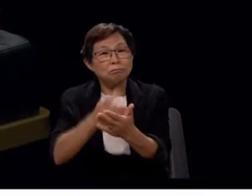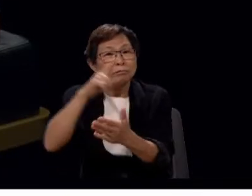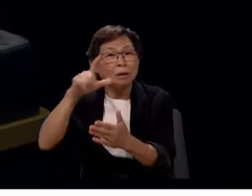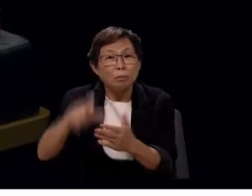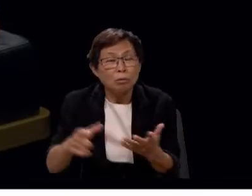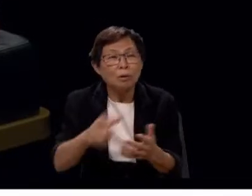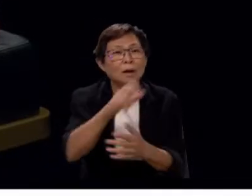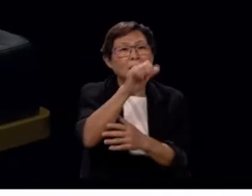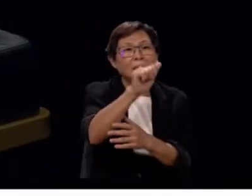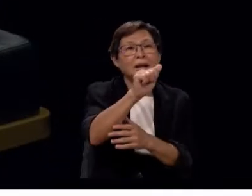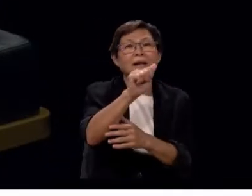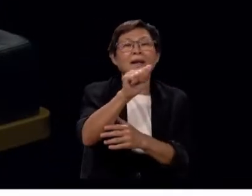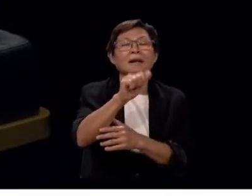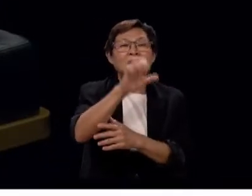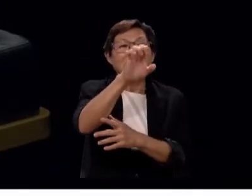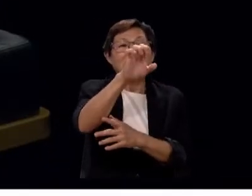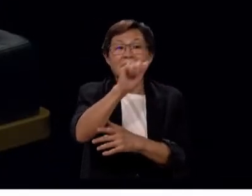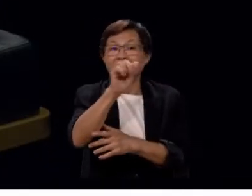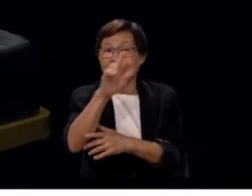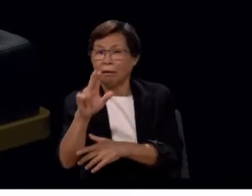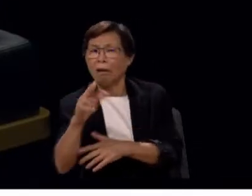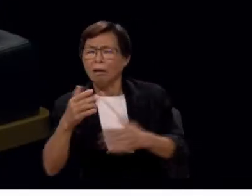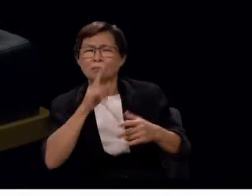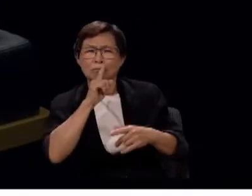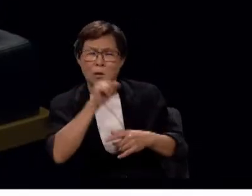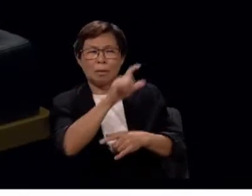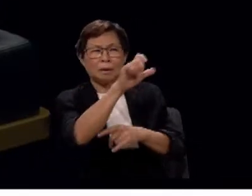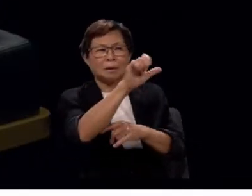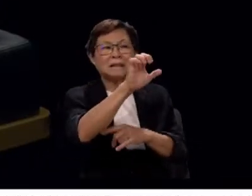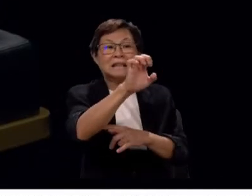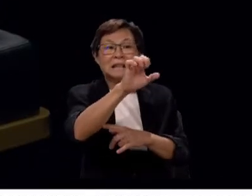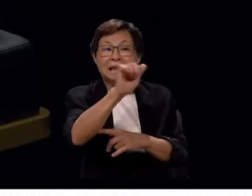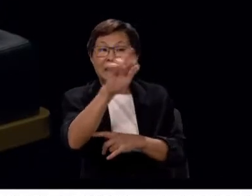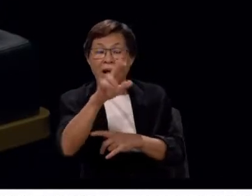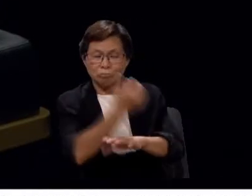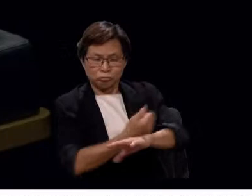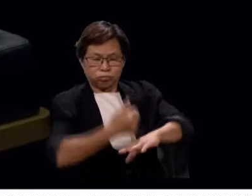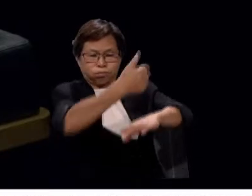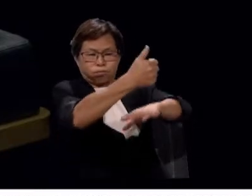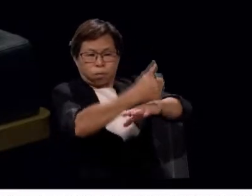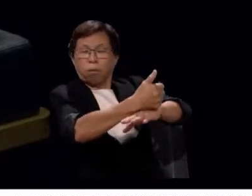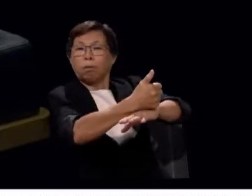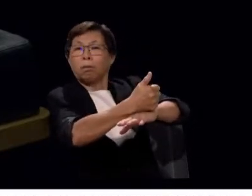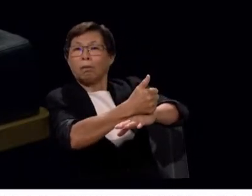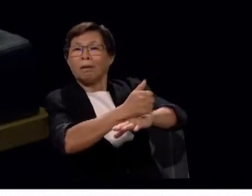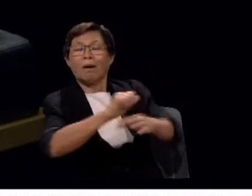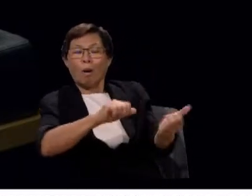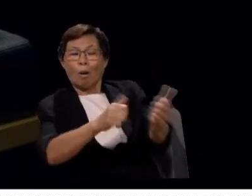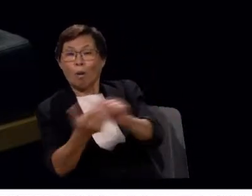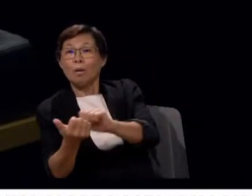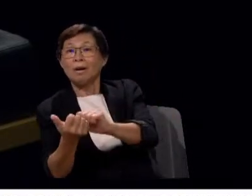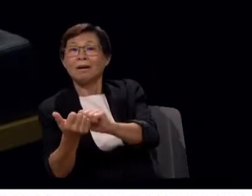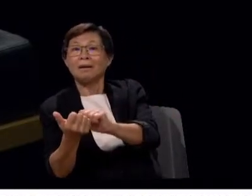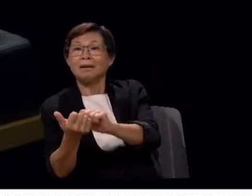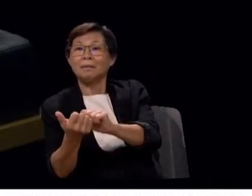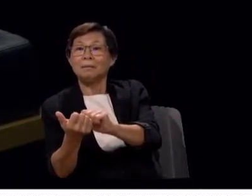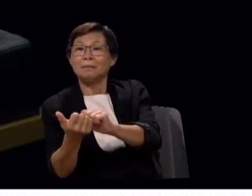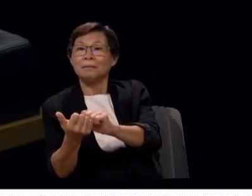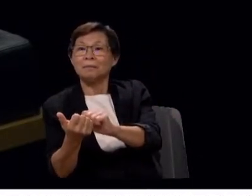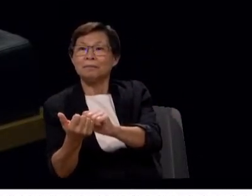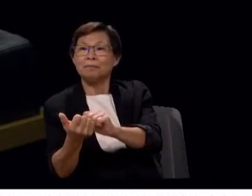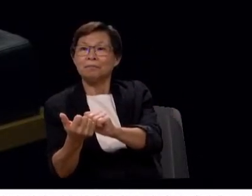helni sebenarnya Dedeh adalah ditumbuhkan oleh PH yang